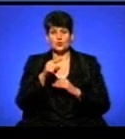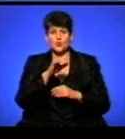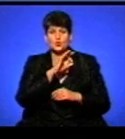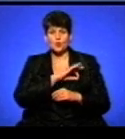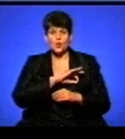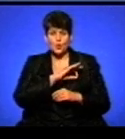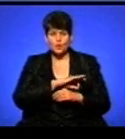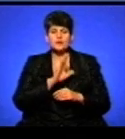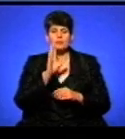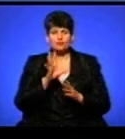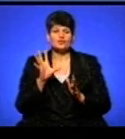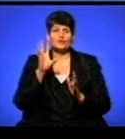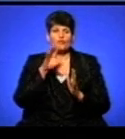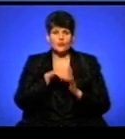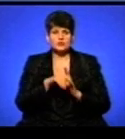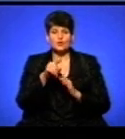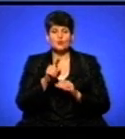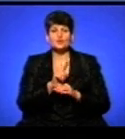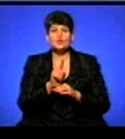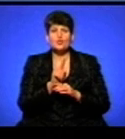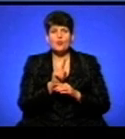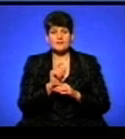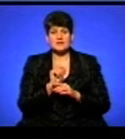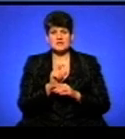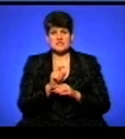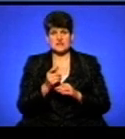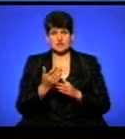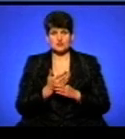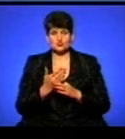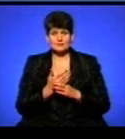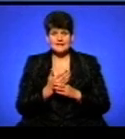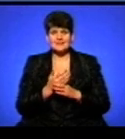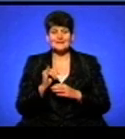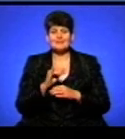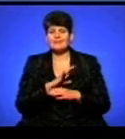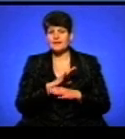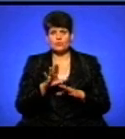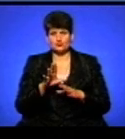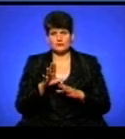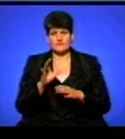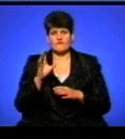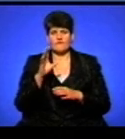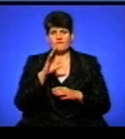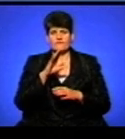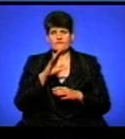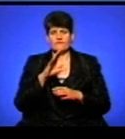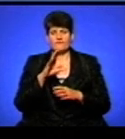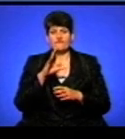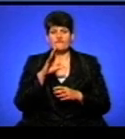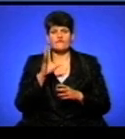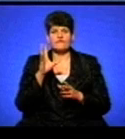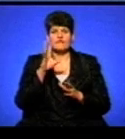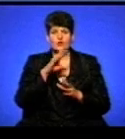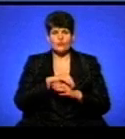розрахунку субсидії, буде враховуватись на нього норма для призначення субсидії, і не будуть враховуватись ним сплачені